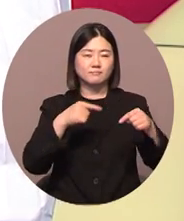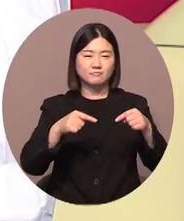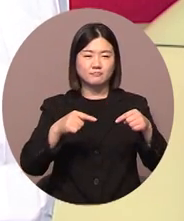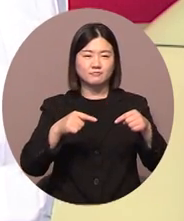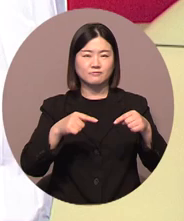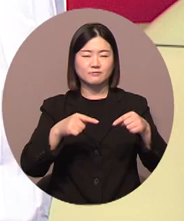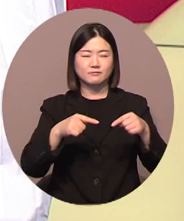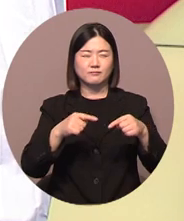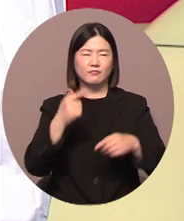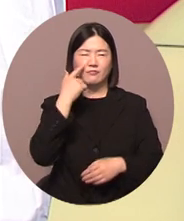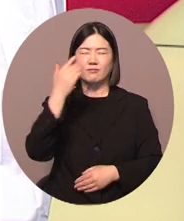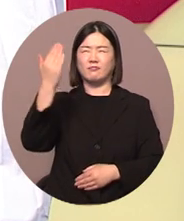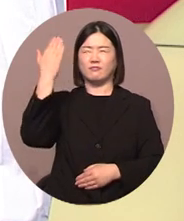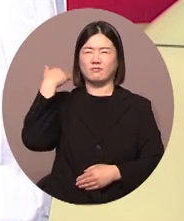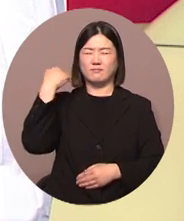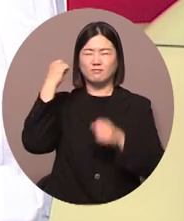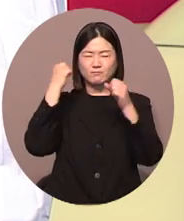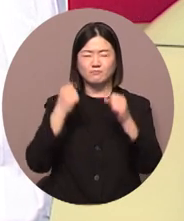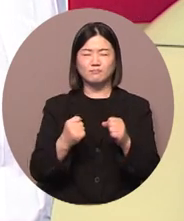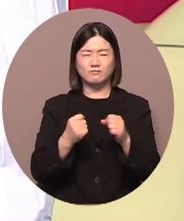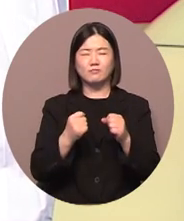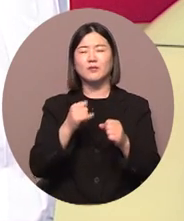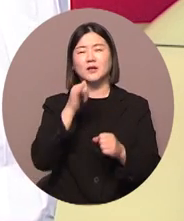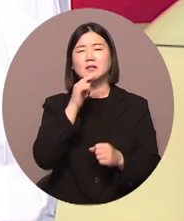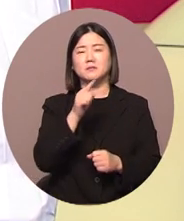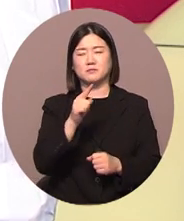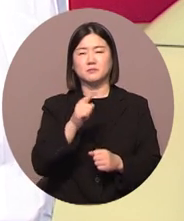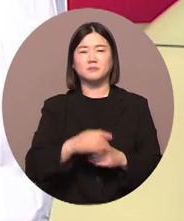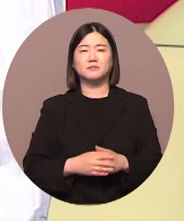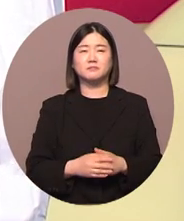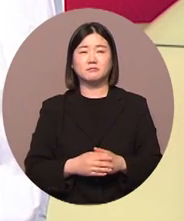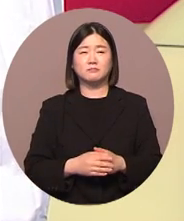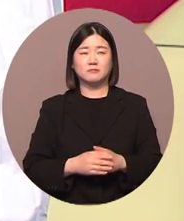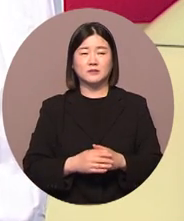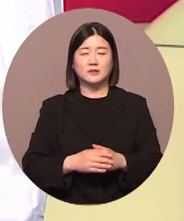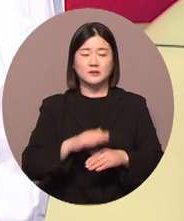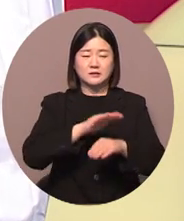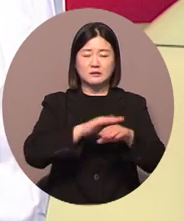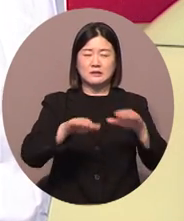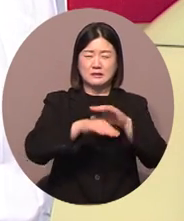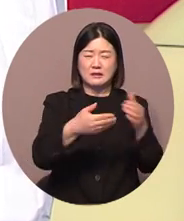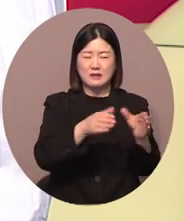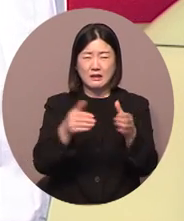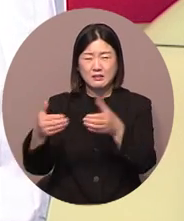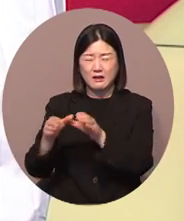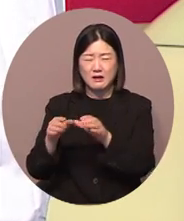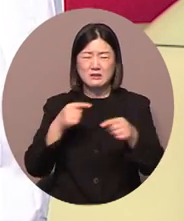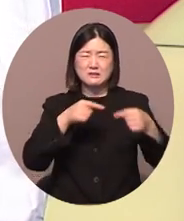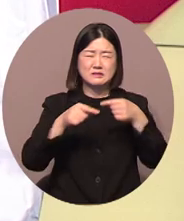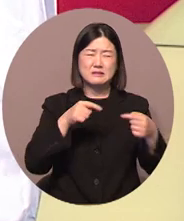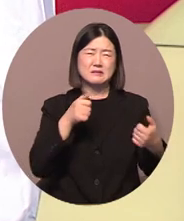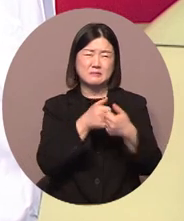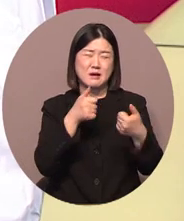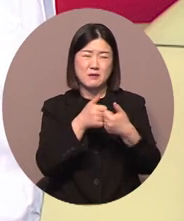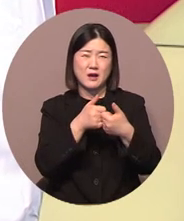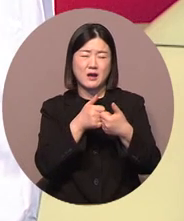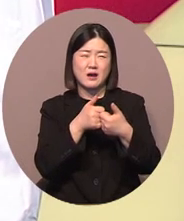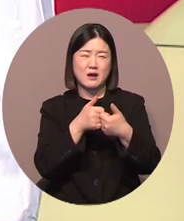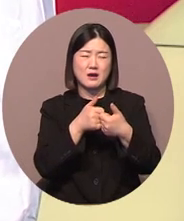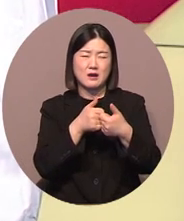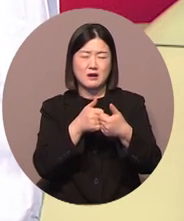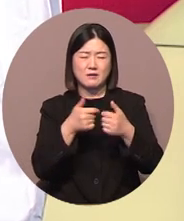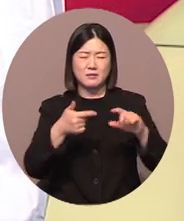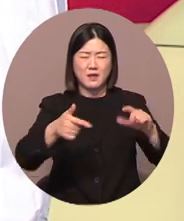아직도 류에 머물러 있다고들 말합니다 자우 진영간 혈투로 정치가 양극화되어